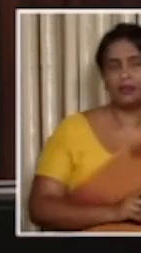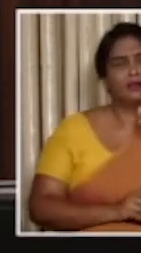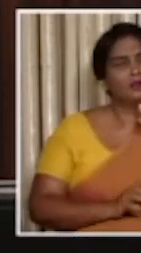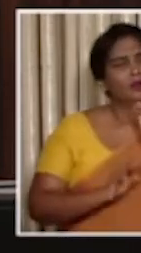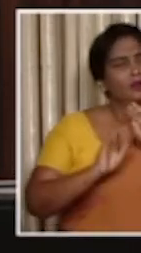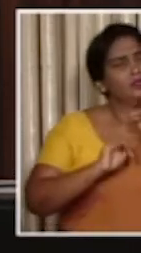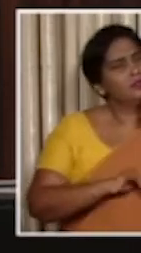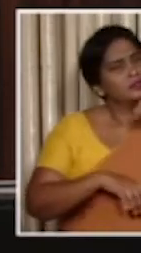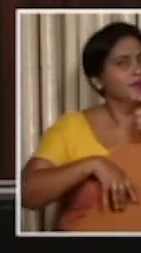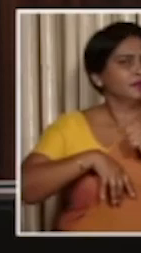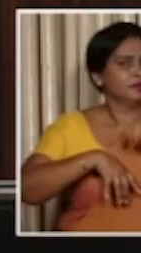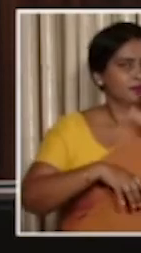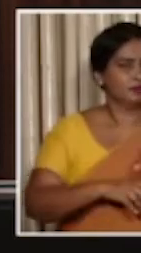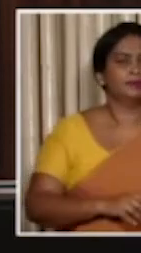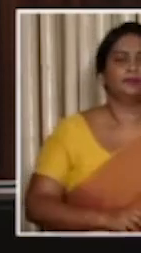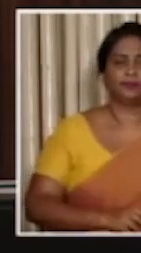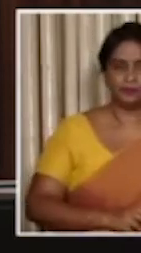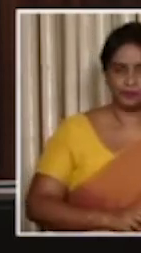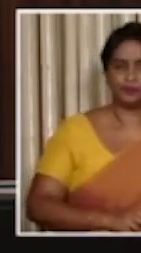සමහර අවස්ථාවල